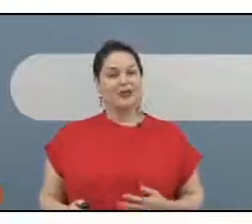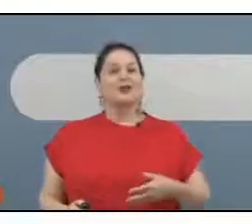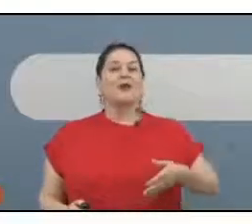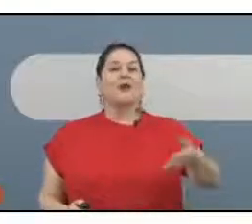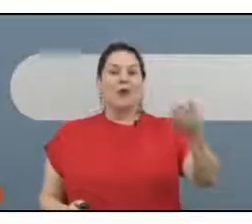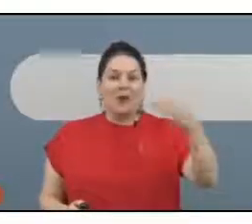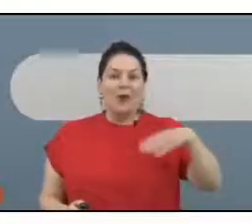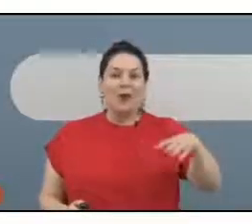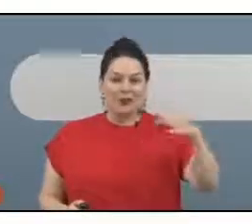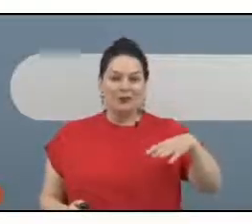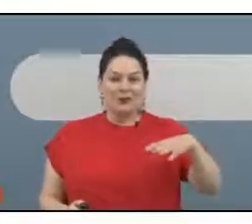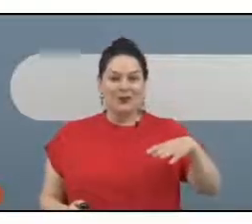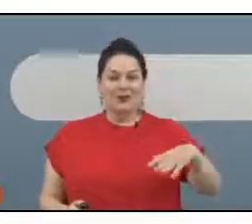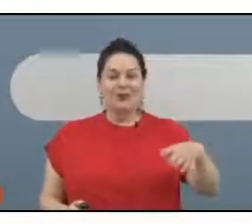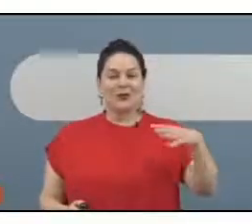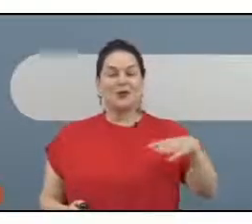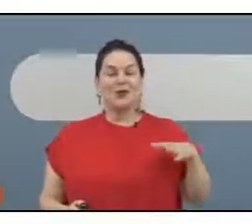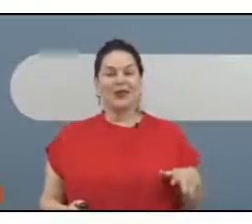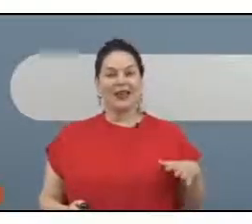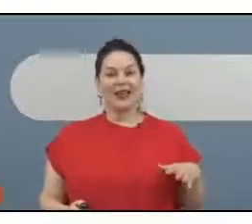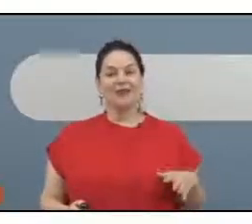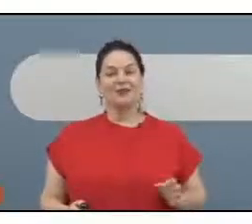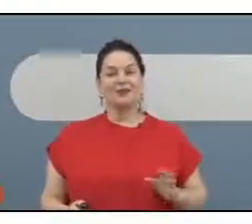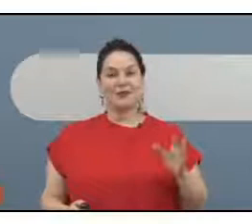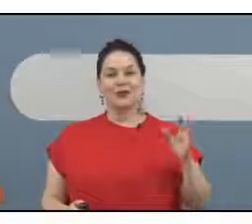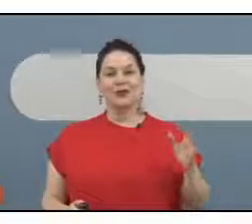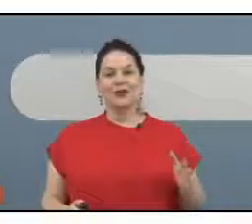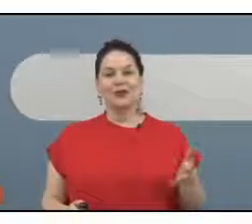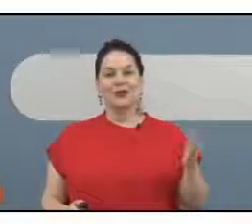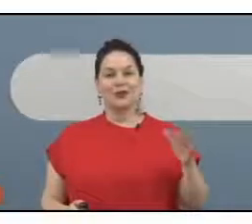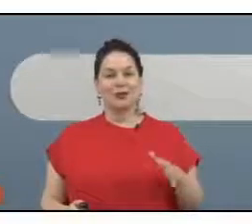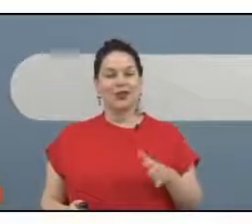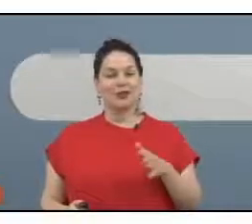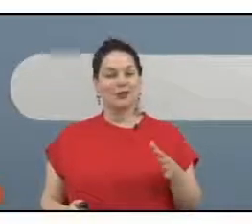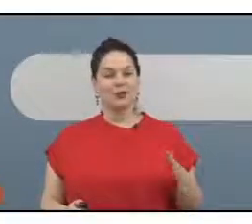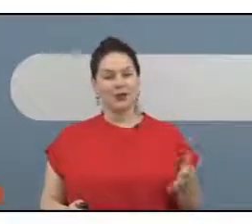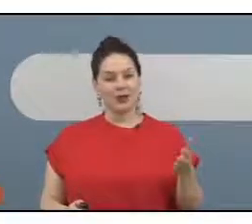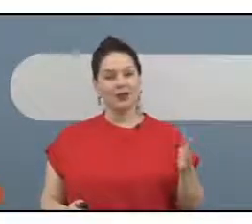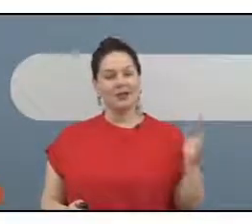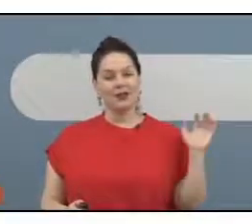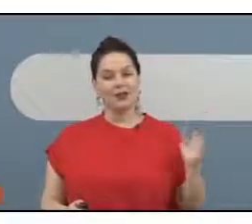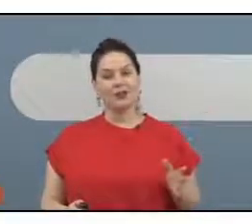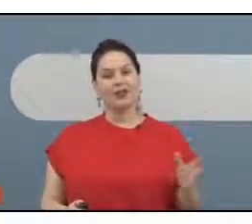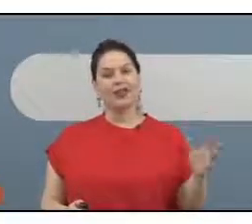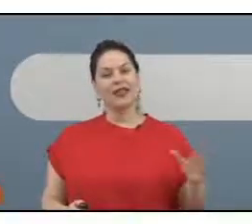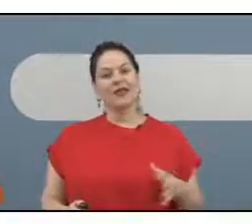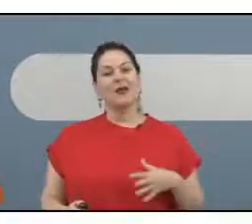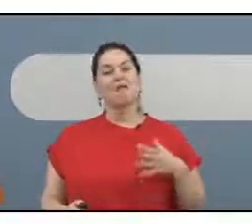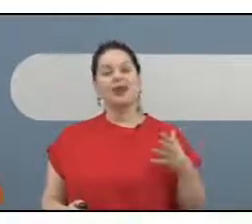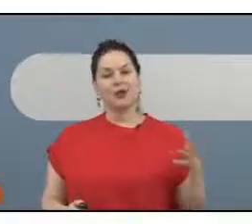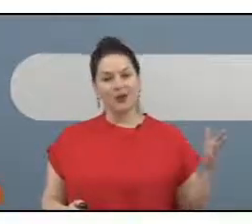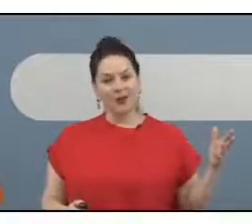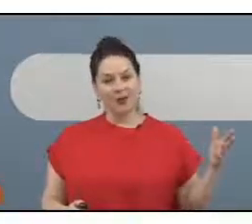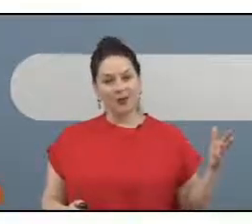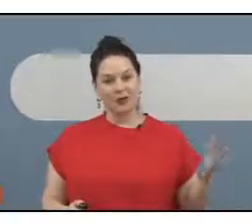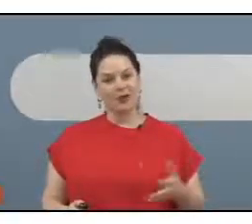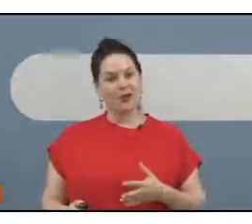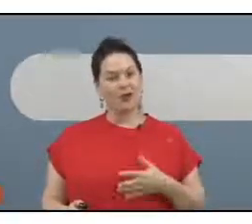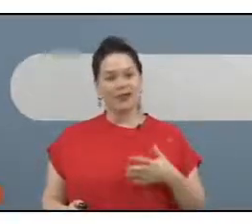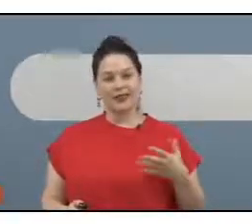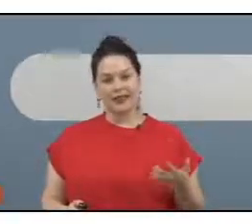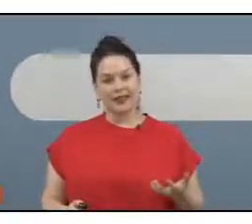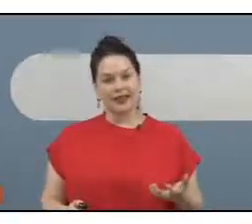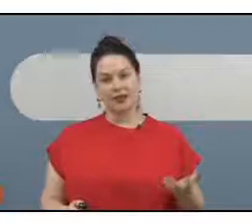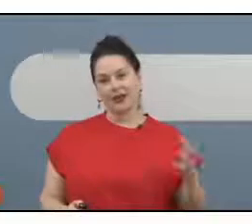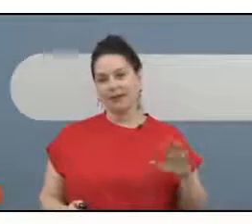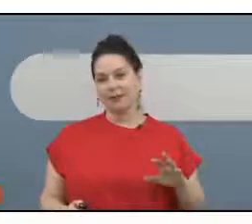הרקע למיתוס הוא עוד מיתוס, הוא סיפור אחר, והוא קשור לדמות שאתם רואים עכשיו על השקופית, מינוטאור.